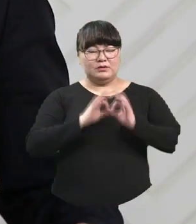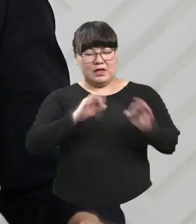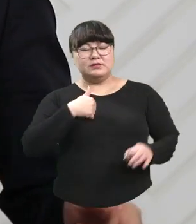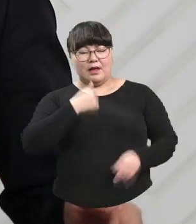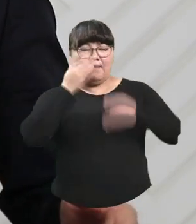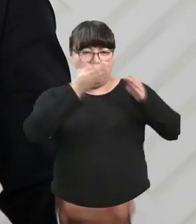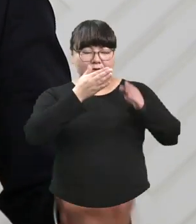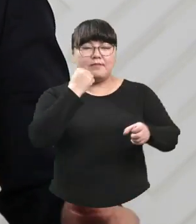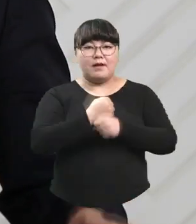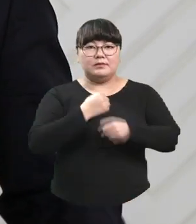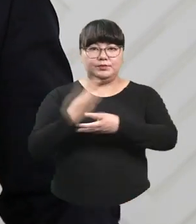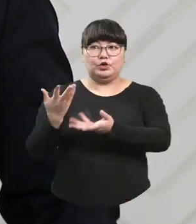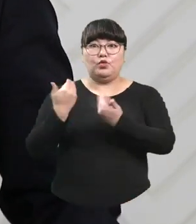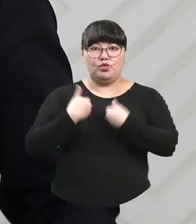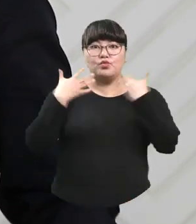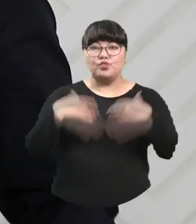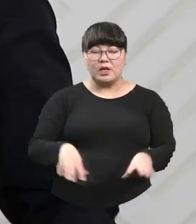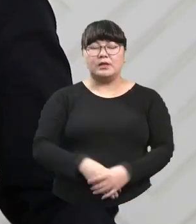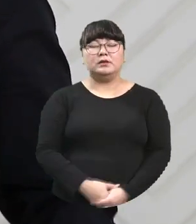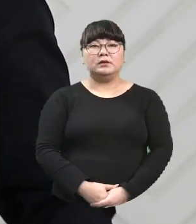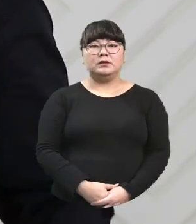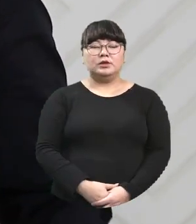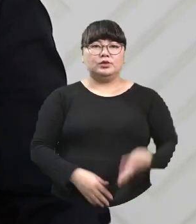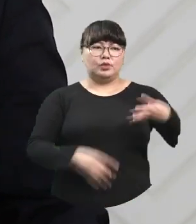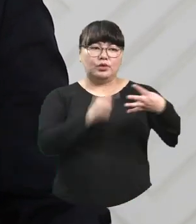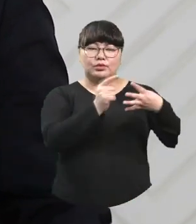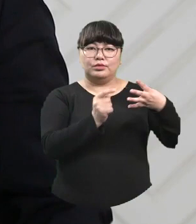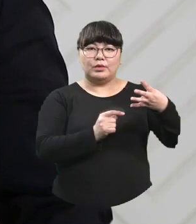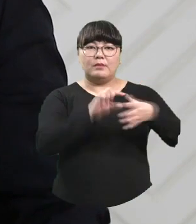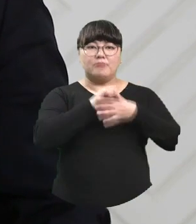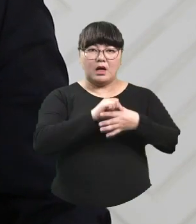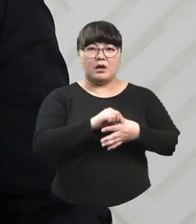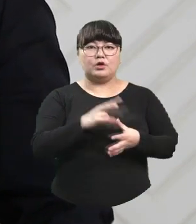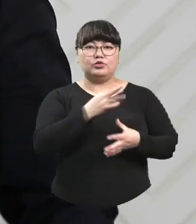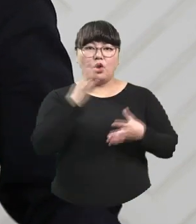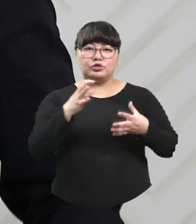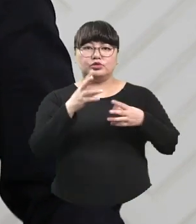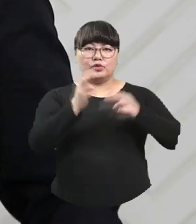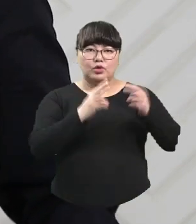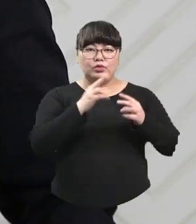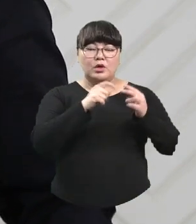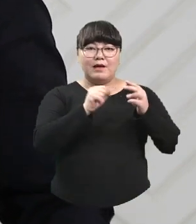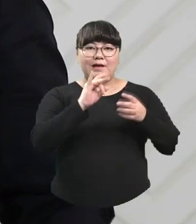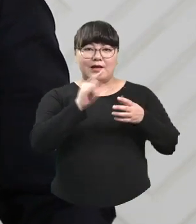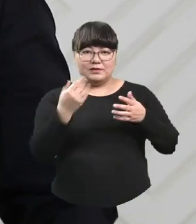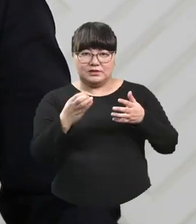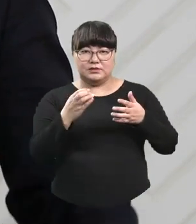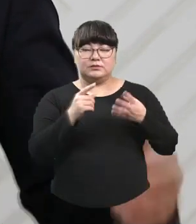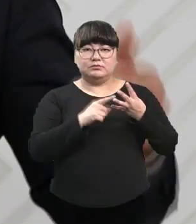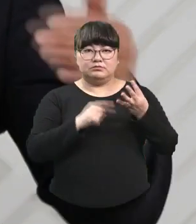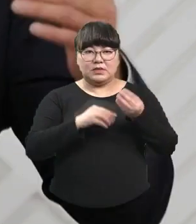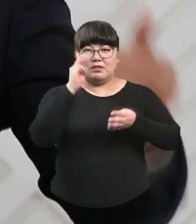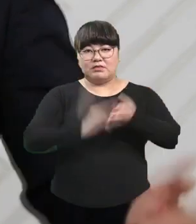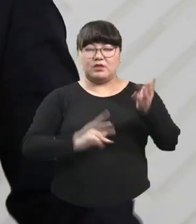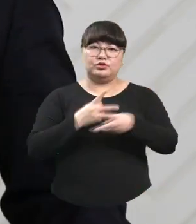төвлөрч ажиллах хэдүүлээ гэж одоо ярьсан байгаа. Энэ нь бол дөрвөн төрлийн мах махан бүтээгдэхүүн, ноос ноолор, арьс ширнэл дээр